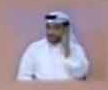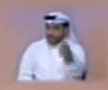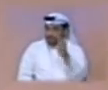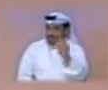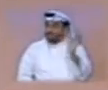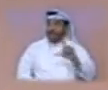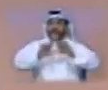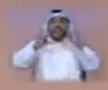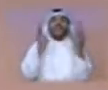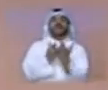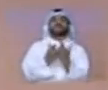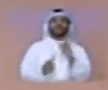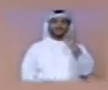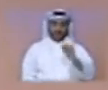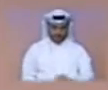الخيرية.